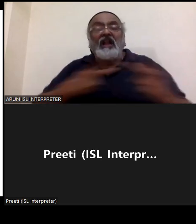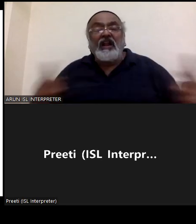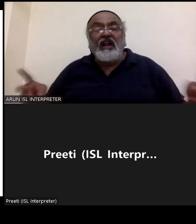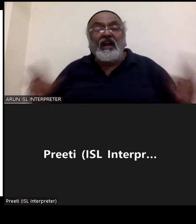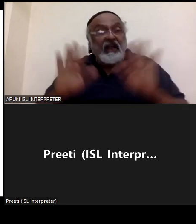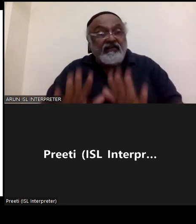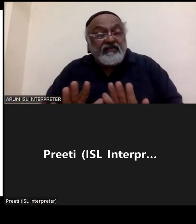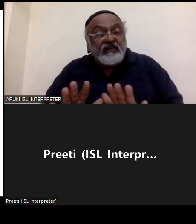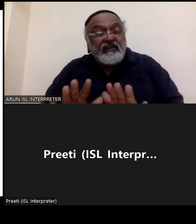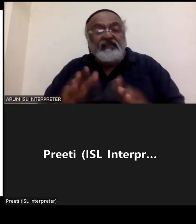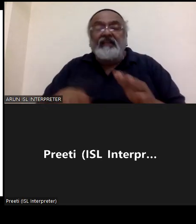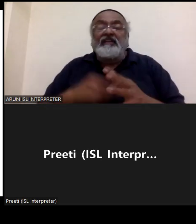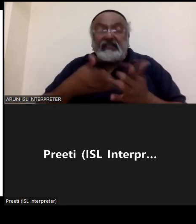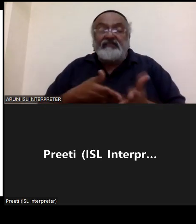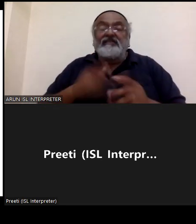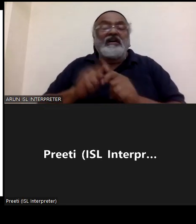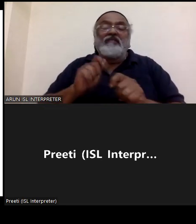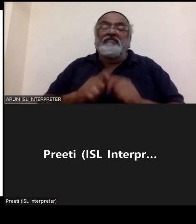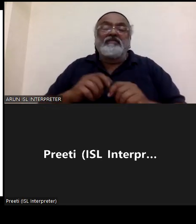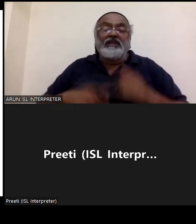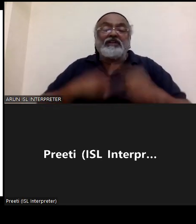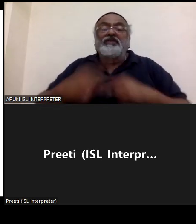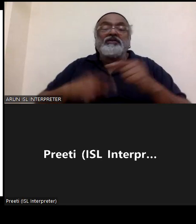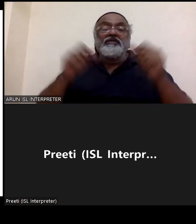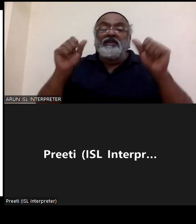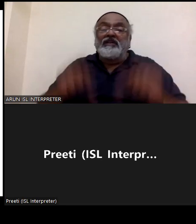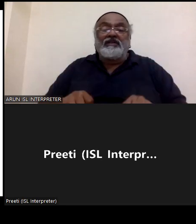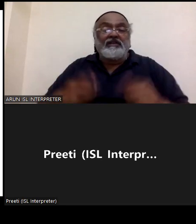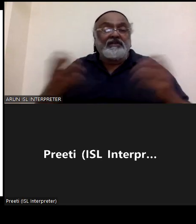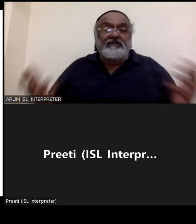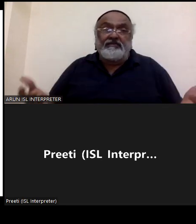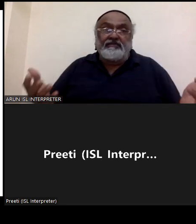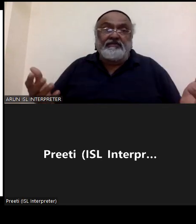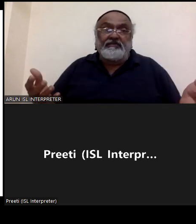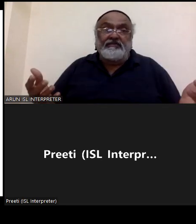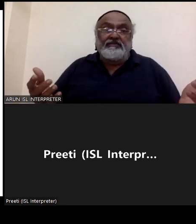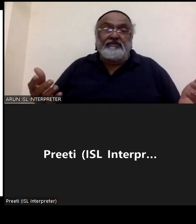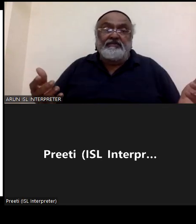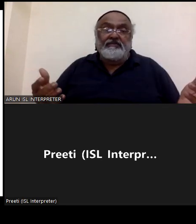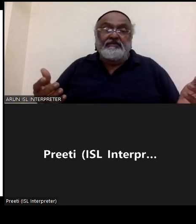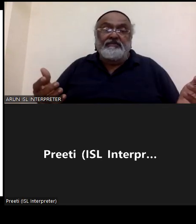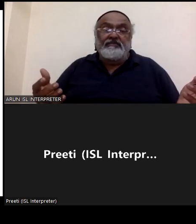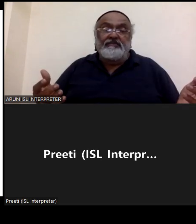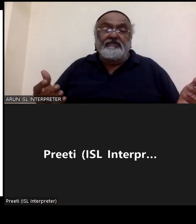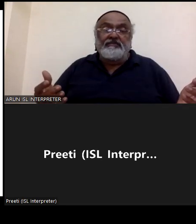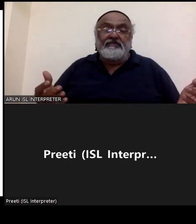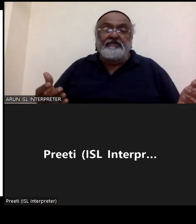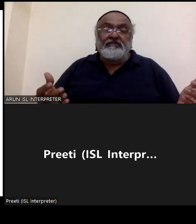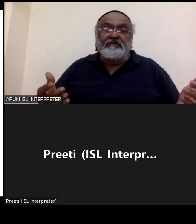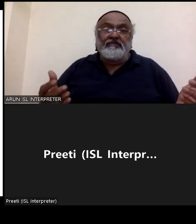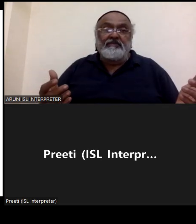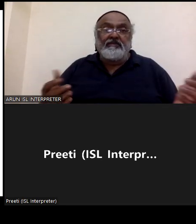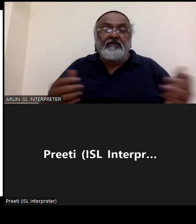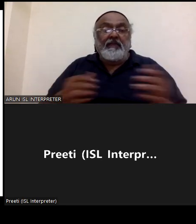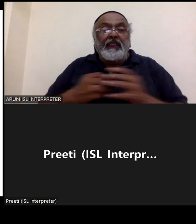बाद ये काम नहीं करेगा। और इफ द ग्रुप इज नॉट एबल टू आइडेंटिफाई